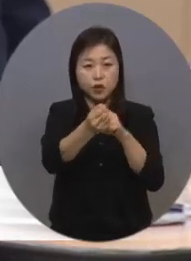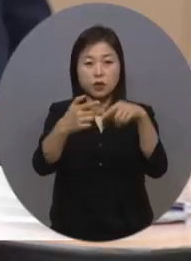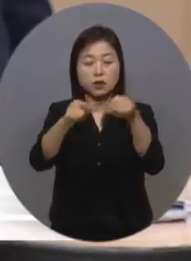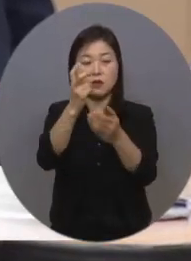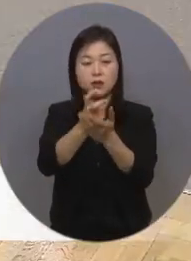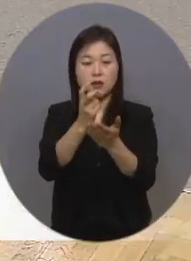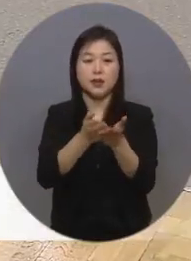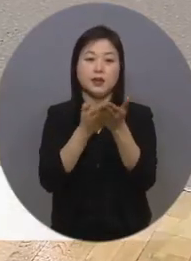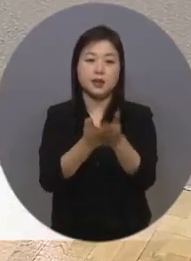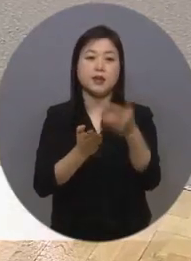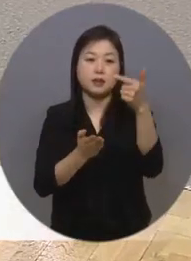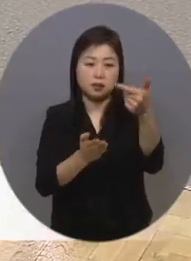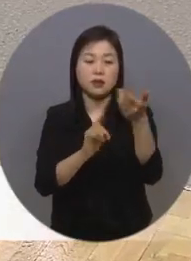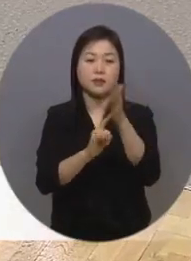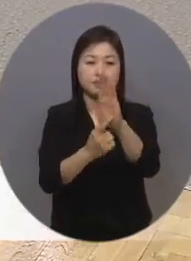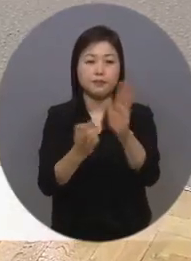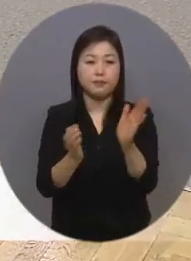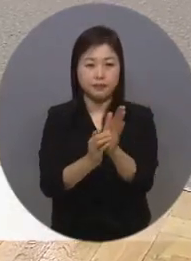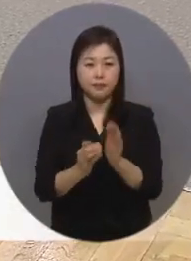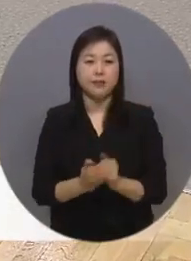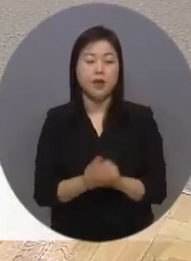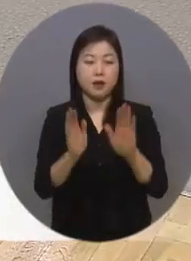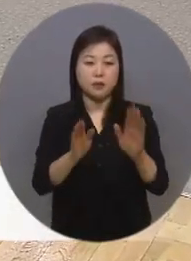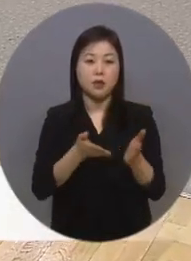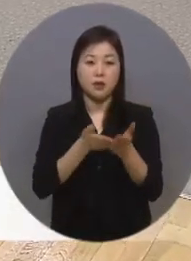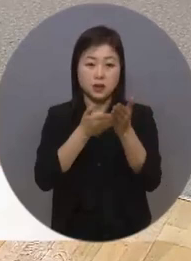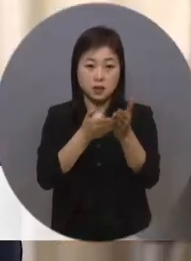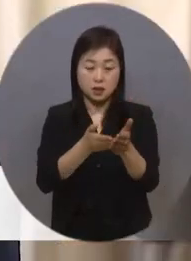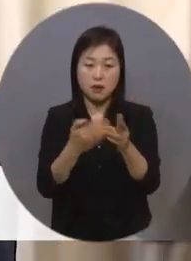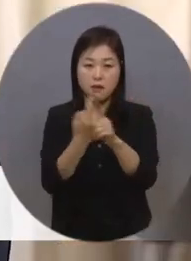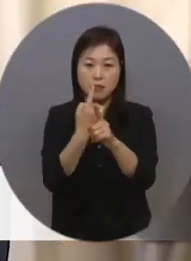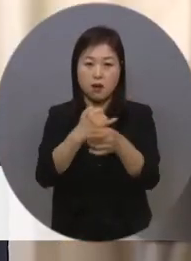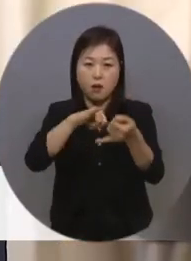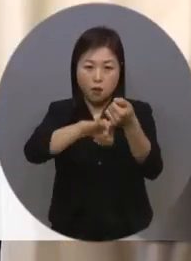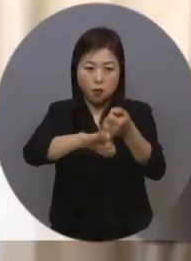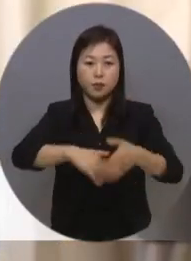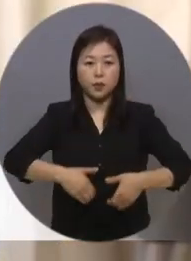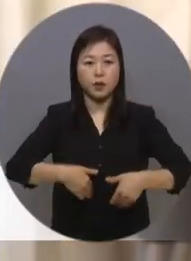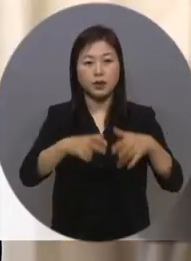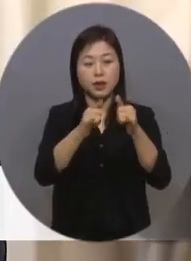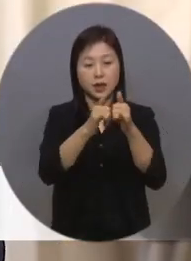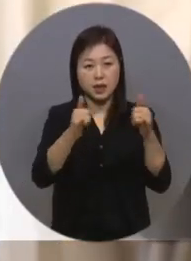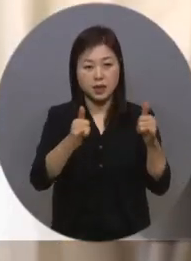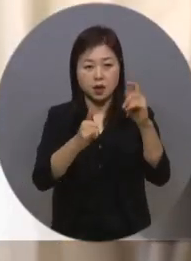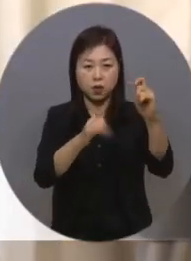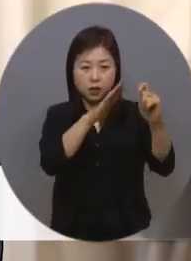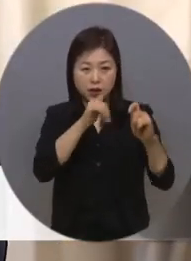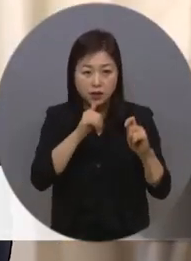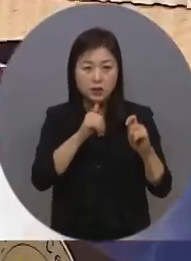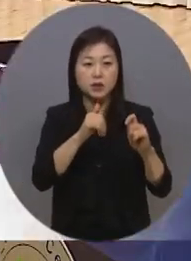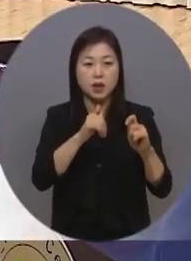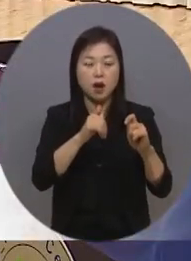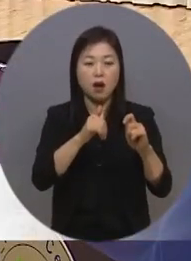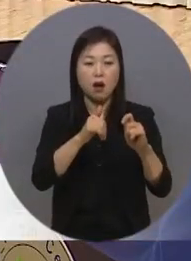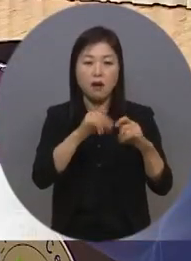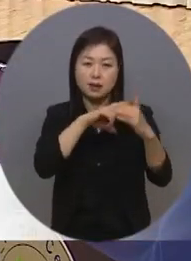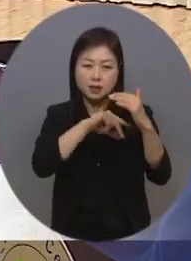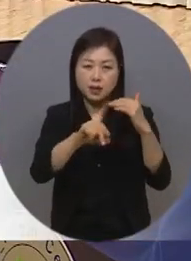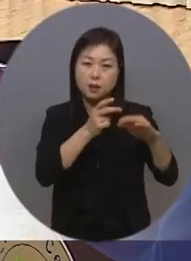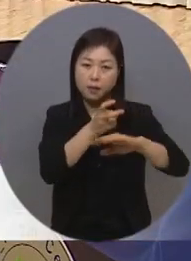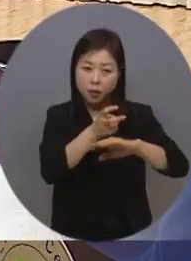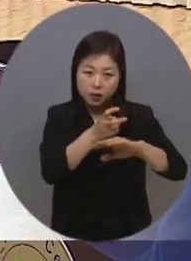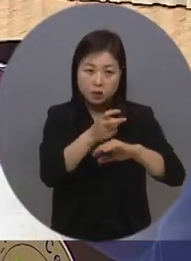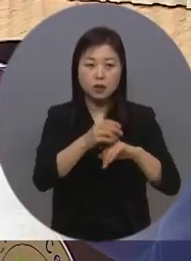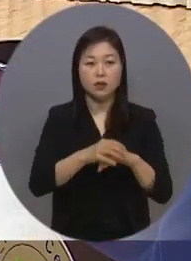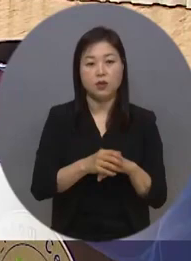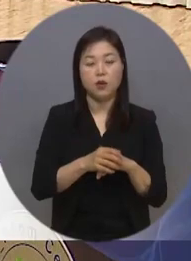6가지를 도출했습니다. 특히 이번 제안은 개선 요구가 높은 장애인 골택시와 대중교통 문제, 사각지대였던